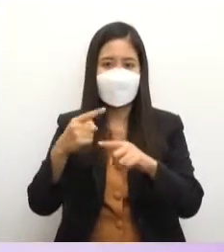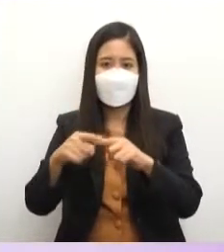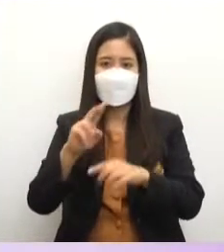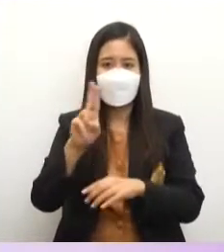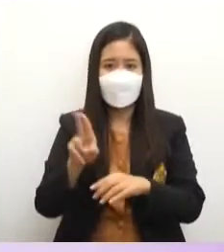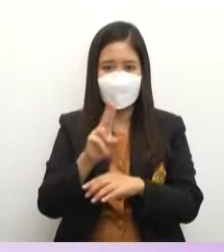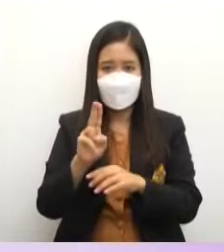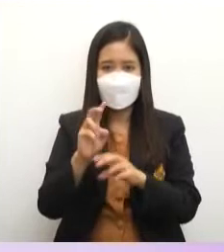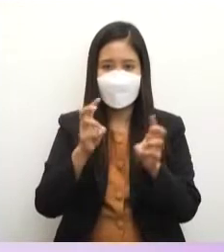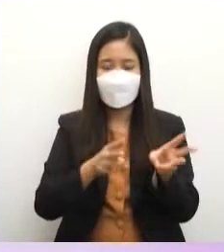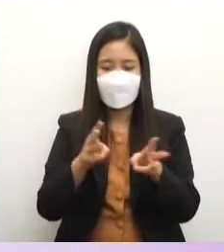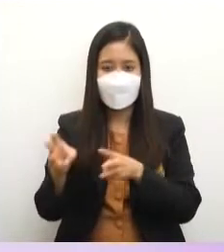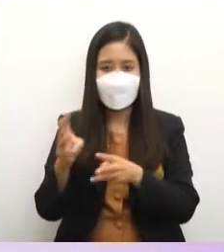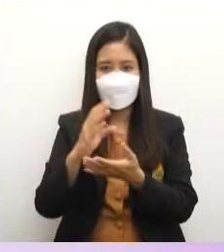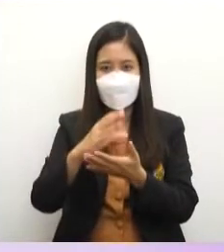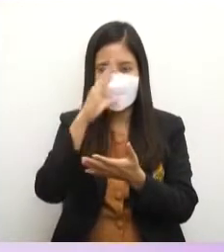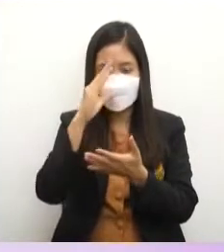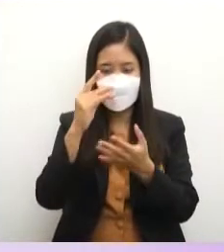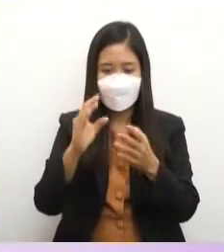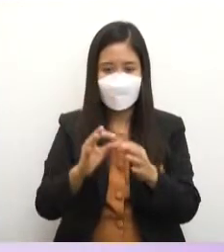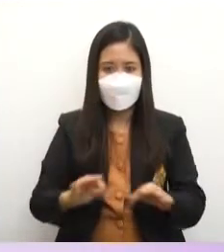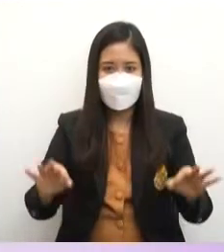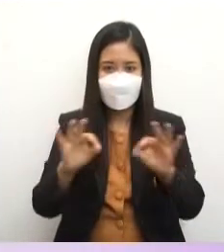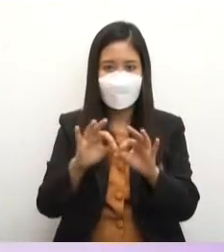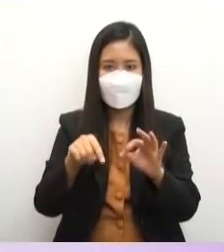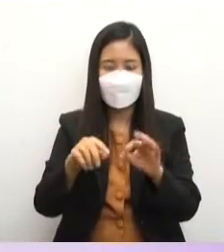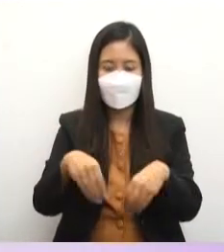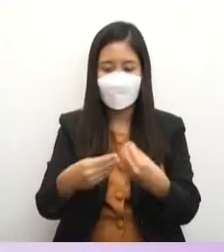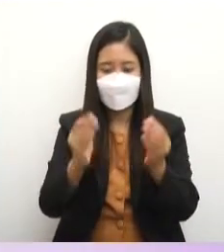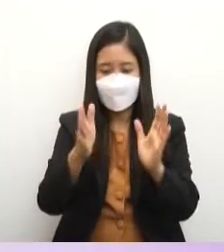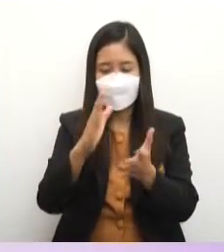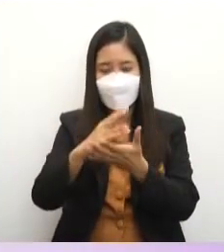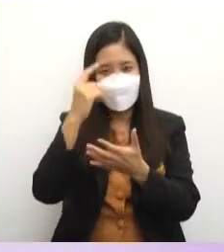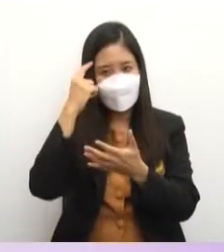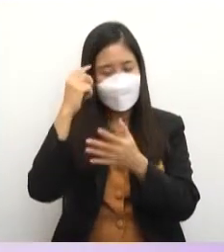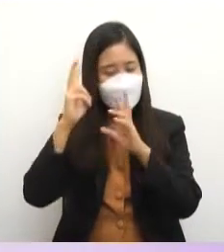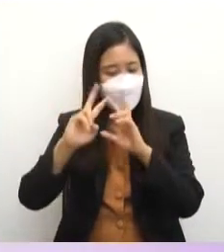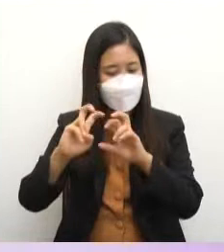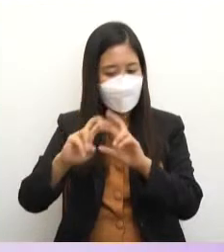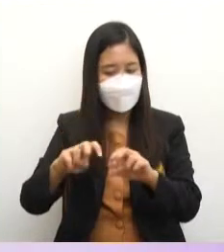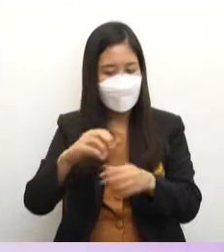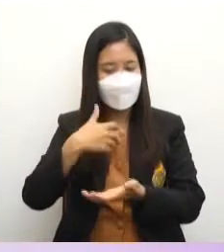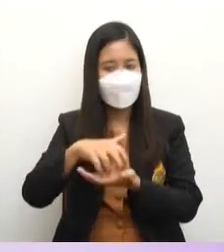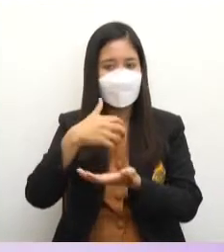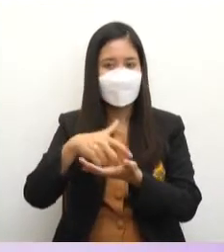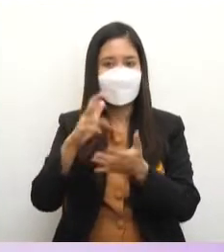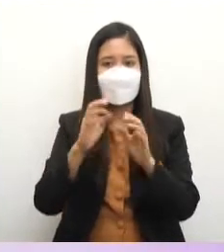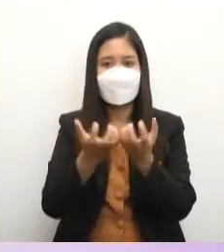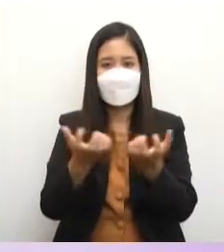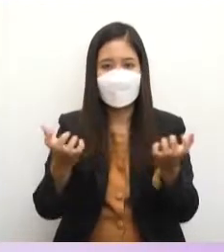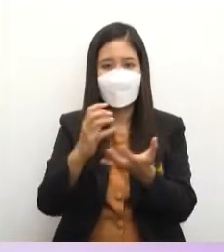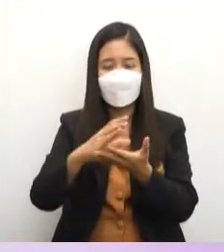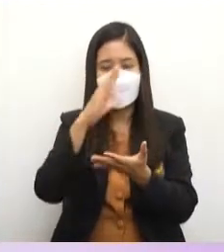การเรียนรู้ที่เน้นให้ผู้เรียนฝึกปฏิบัติเน้นให้ผู้เรียนคิดวิเคราะห์และนำเสนอผลการเรียนรู้ผ่านรูปแบบกิจกรรมต่